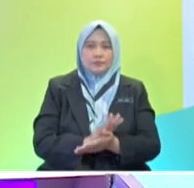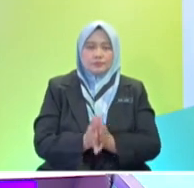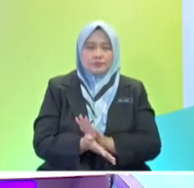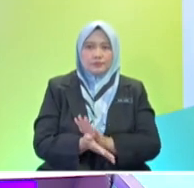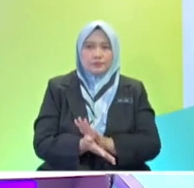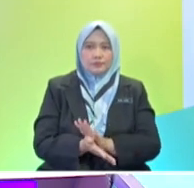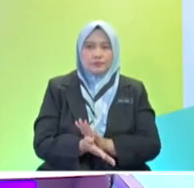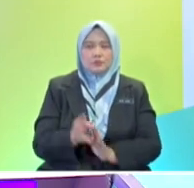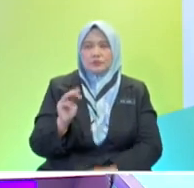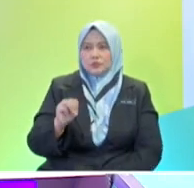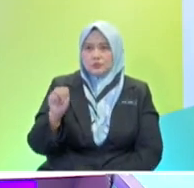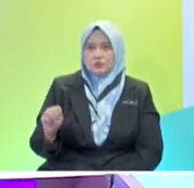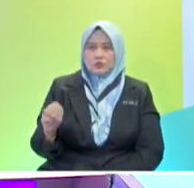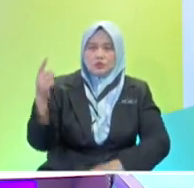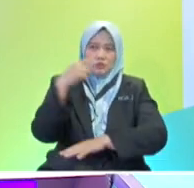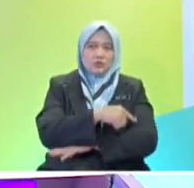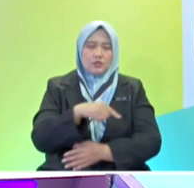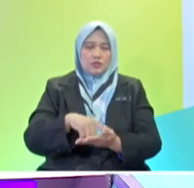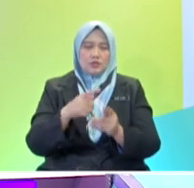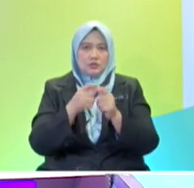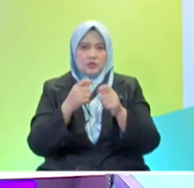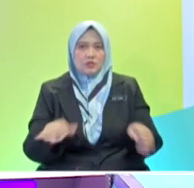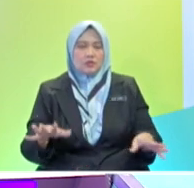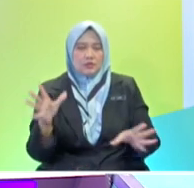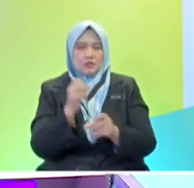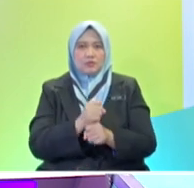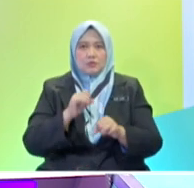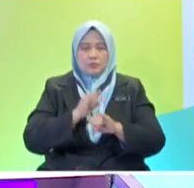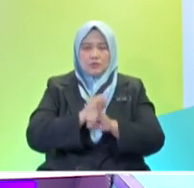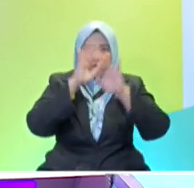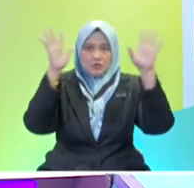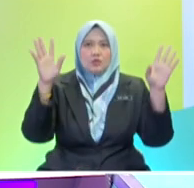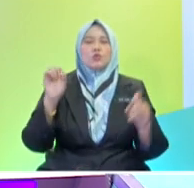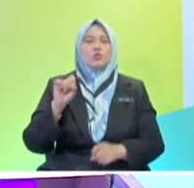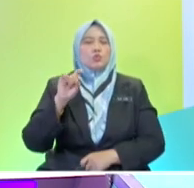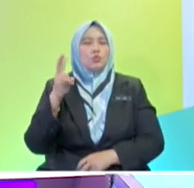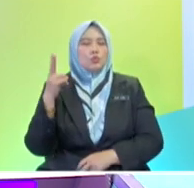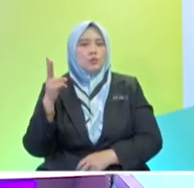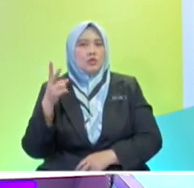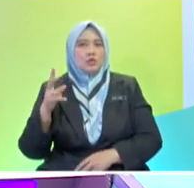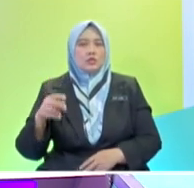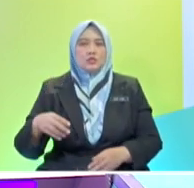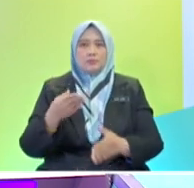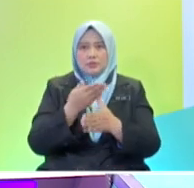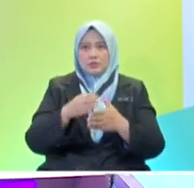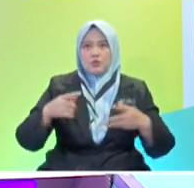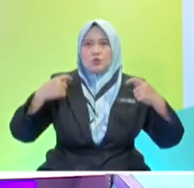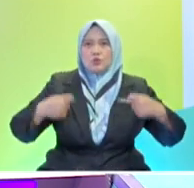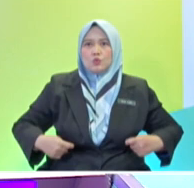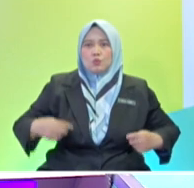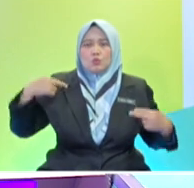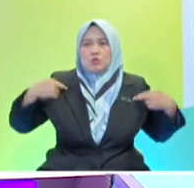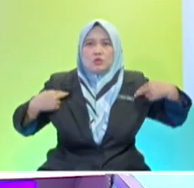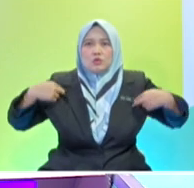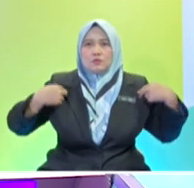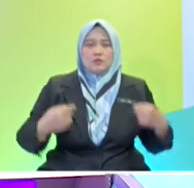keseluruhannya murid-murid pada hari ini telah dapat menjelaskan 12 bahagian tubuh haiwan. Dan yang kedua, murid juga